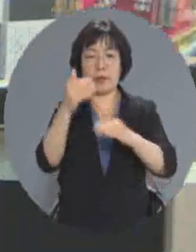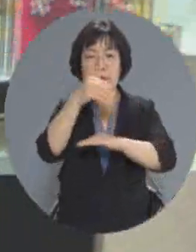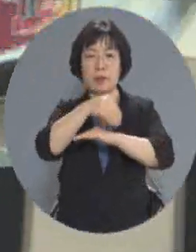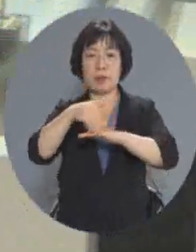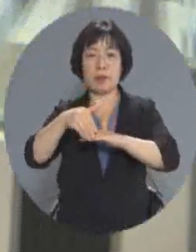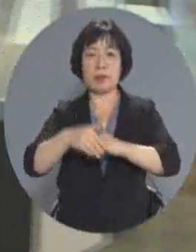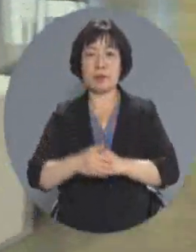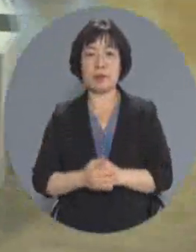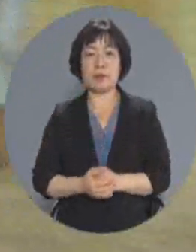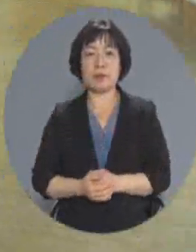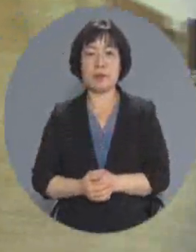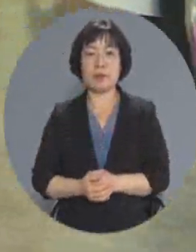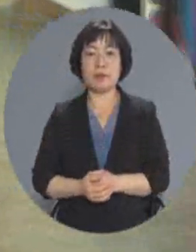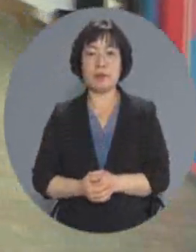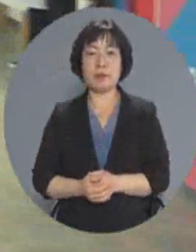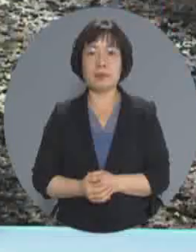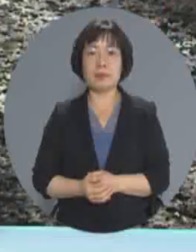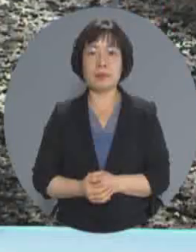방침입니다.